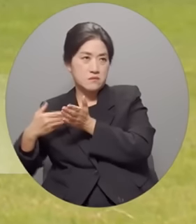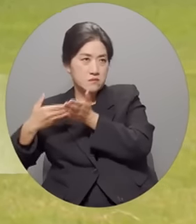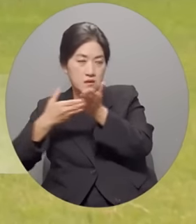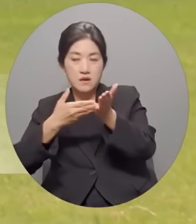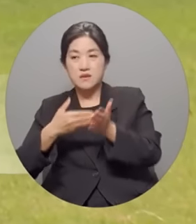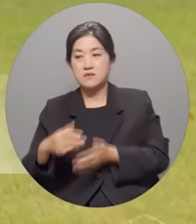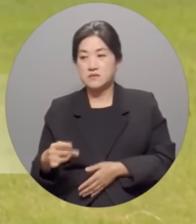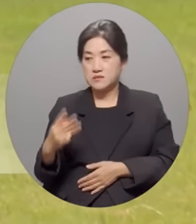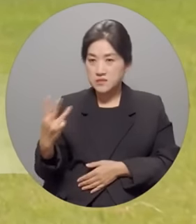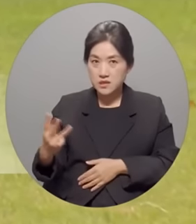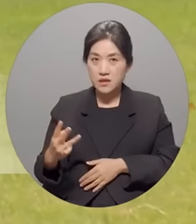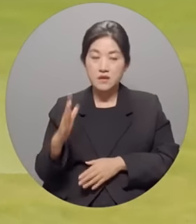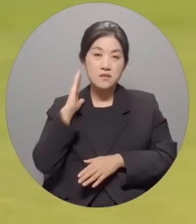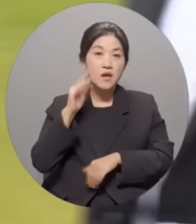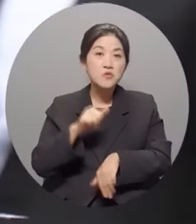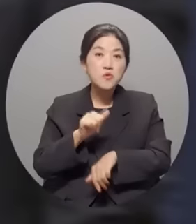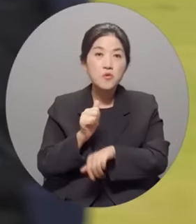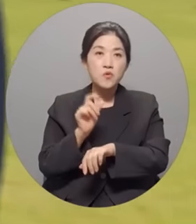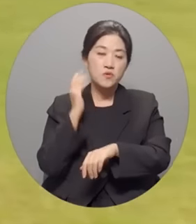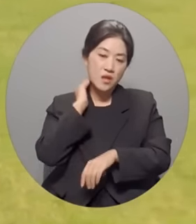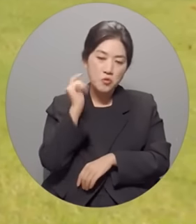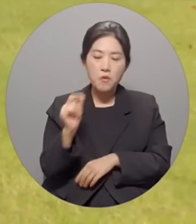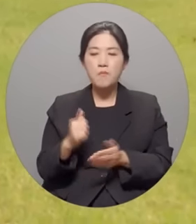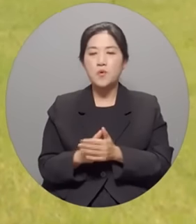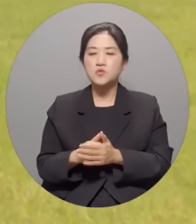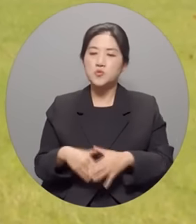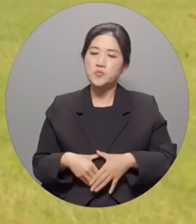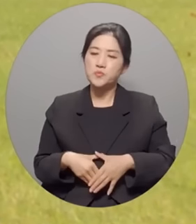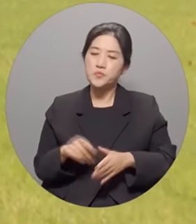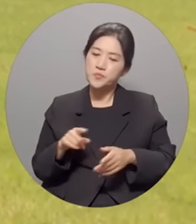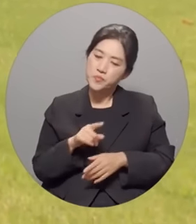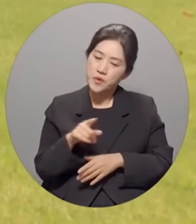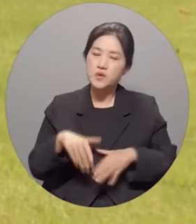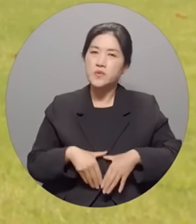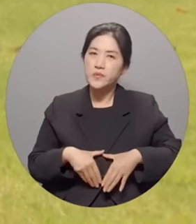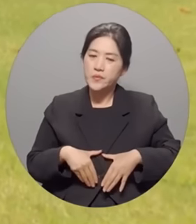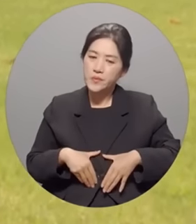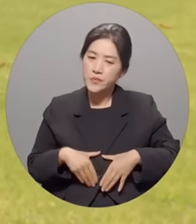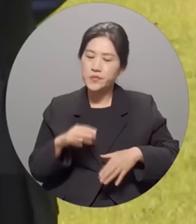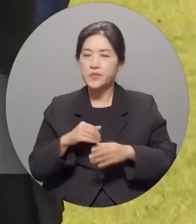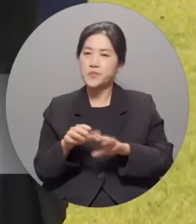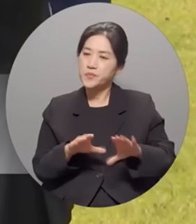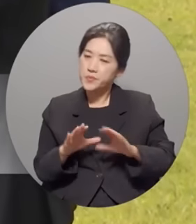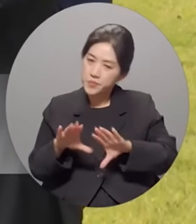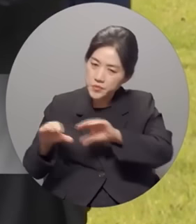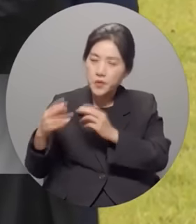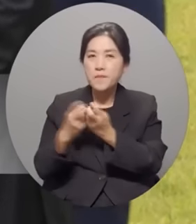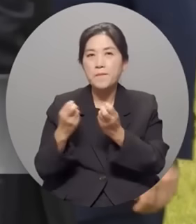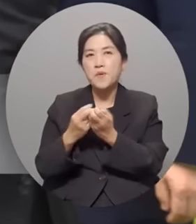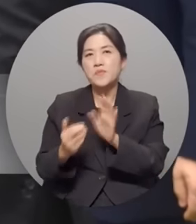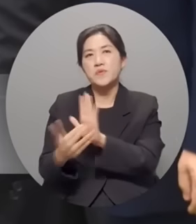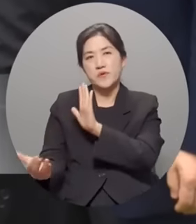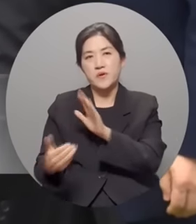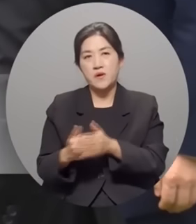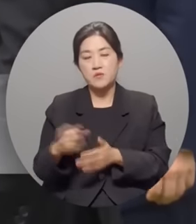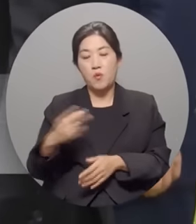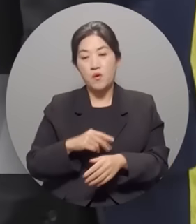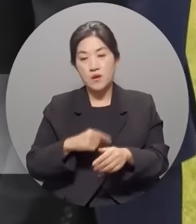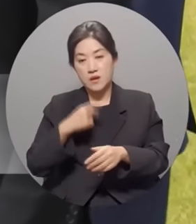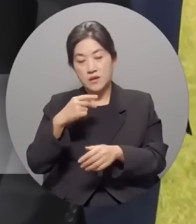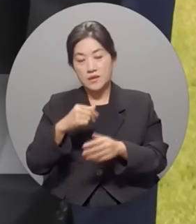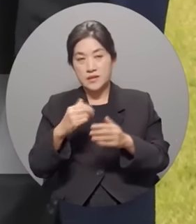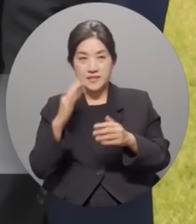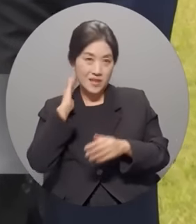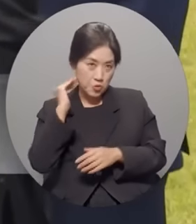일단 하게 거절한 겁니다 대통령 인척과 측근을 감시할 특별감찰관 임명에 대해서도 여야가